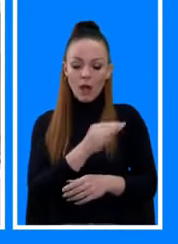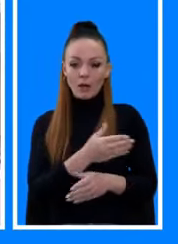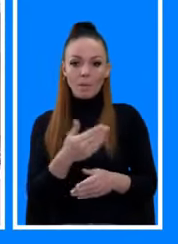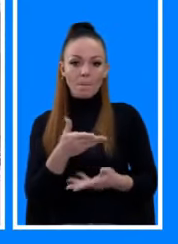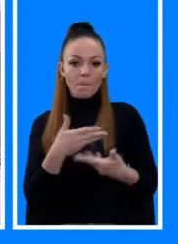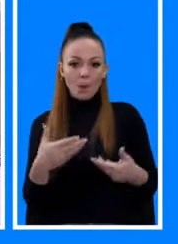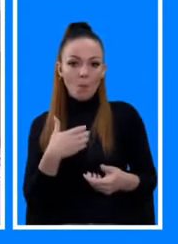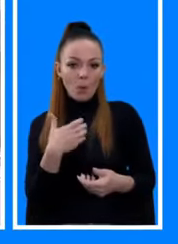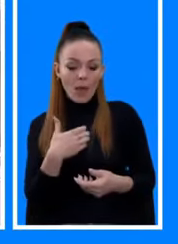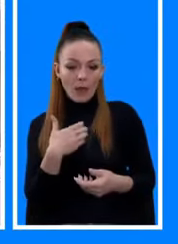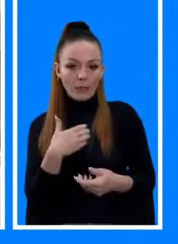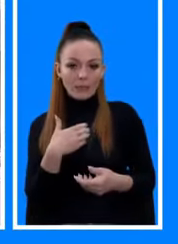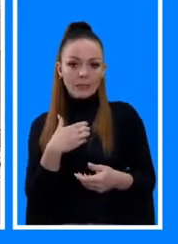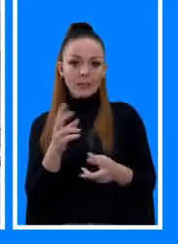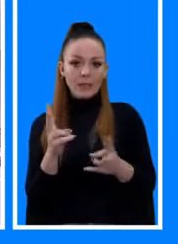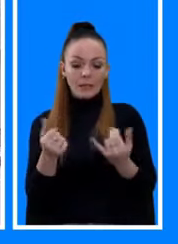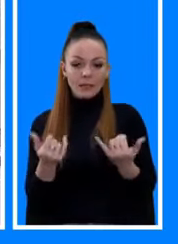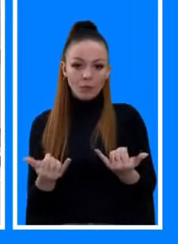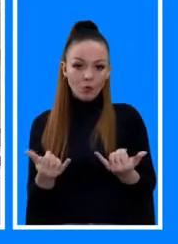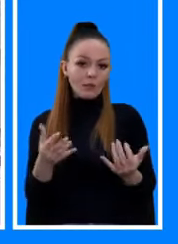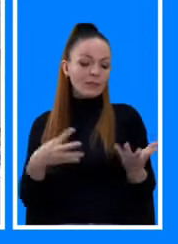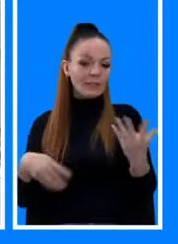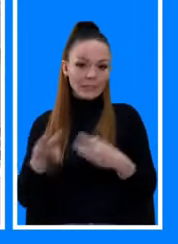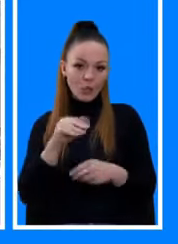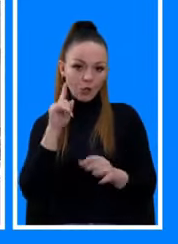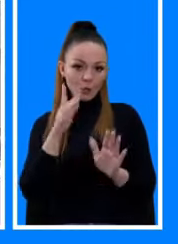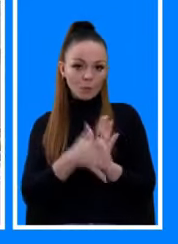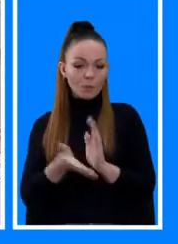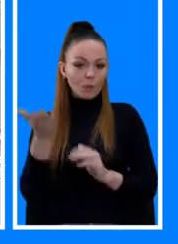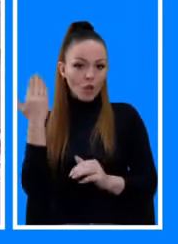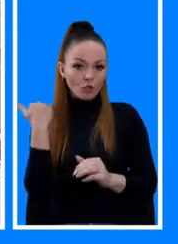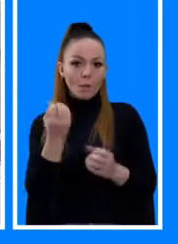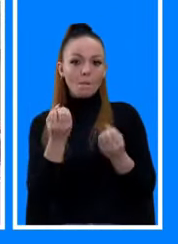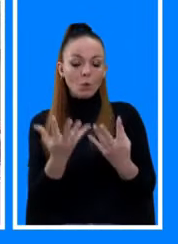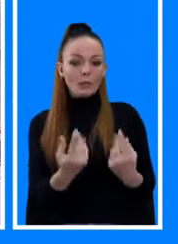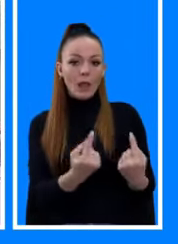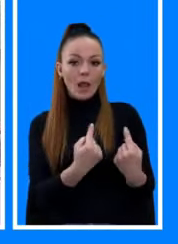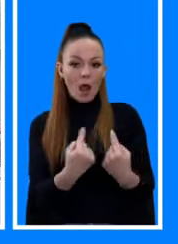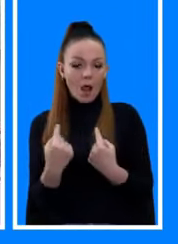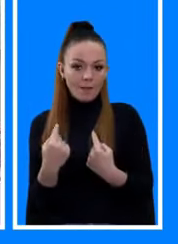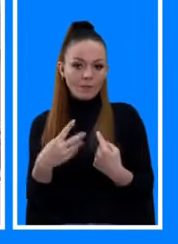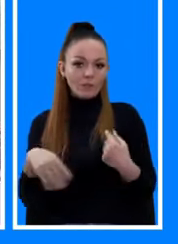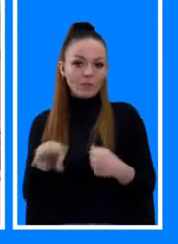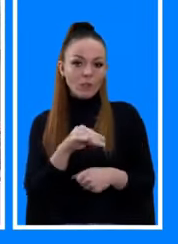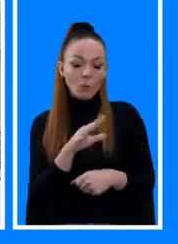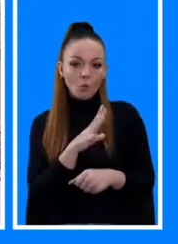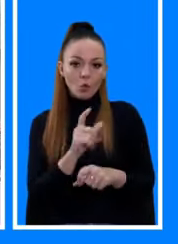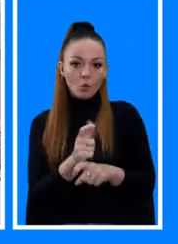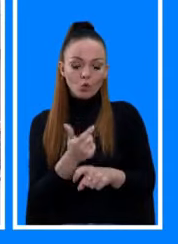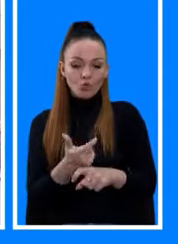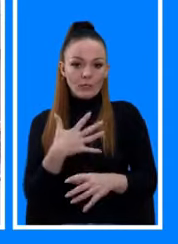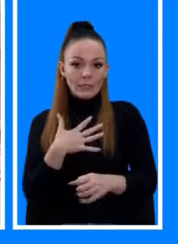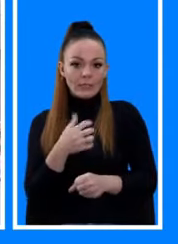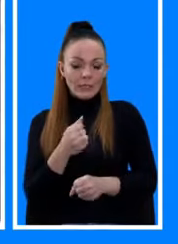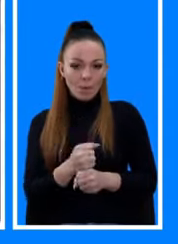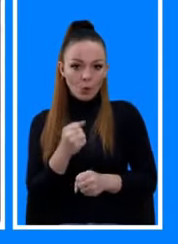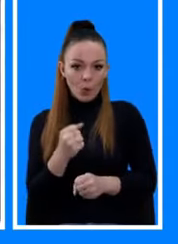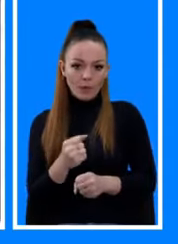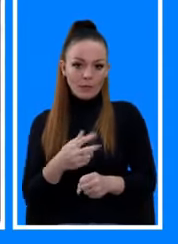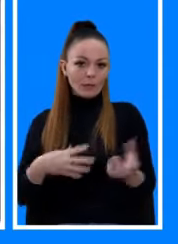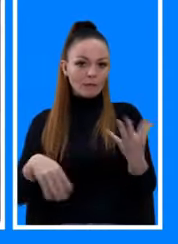Сьогодні ми все розуміємо. Раніше він просто лякав, всі були дуже дисципліновані,